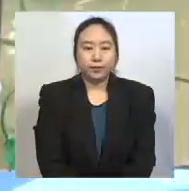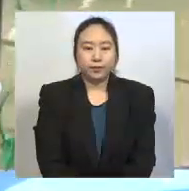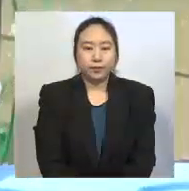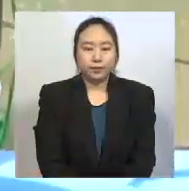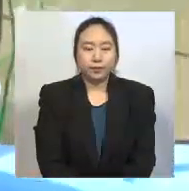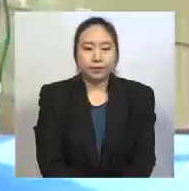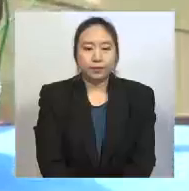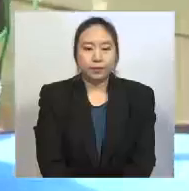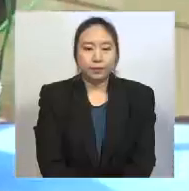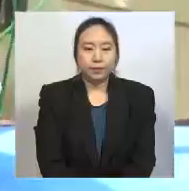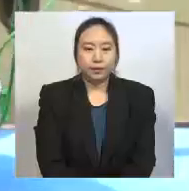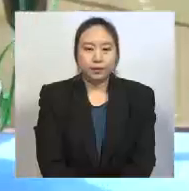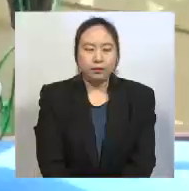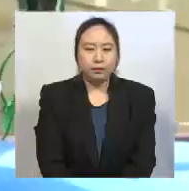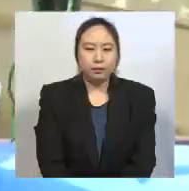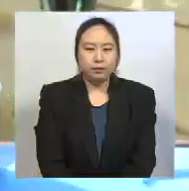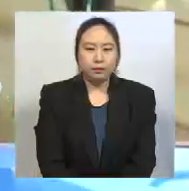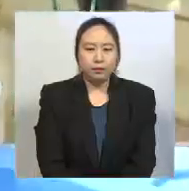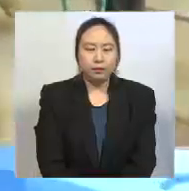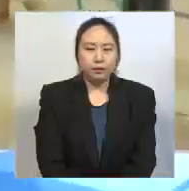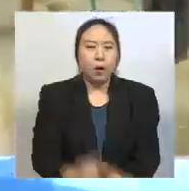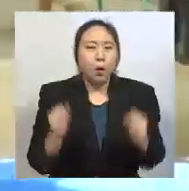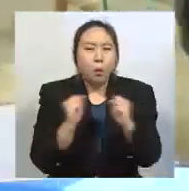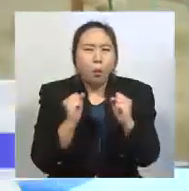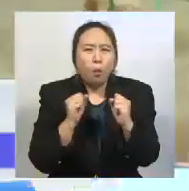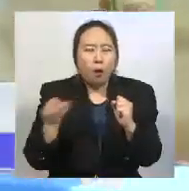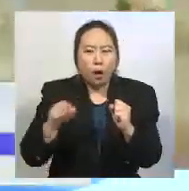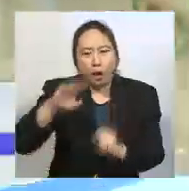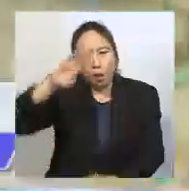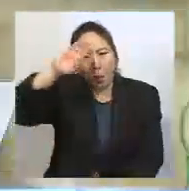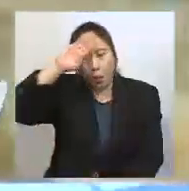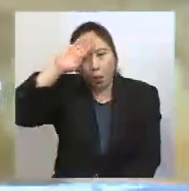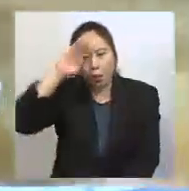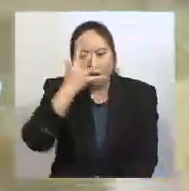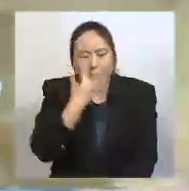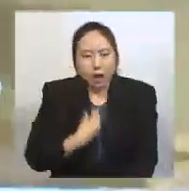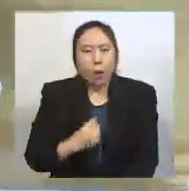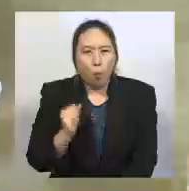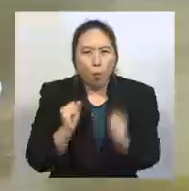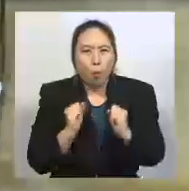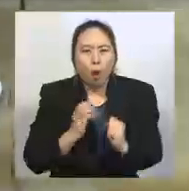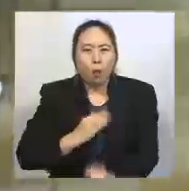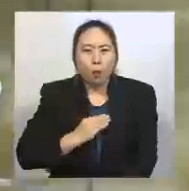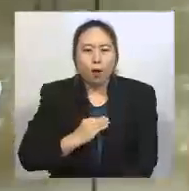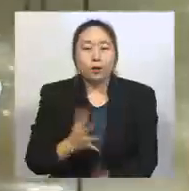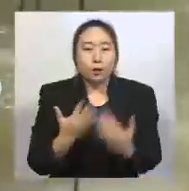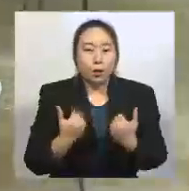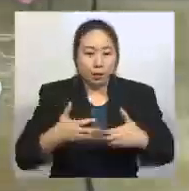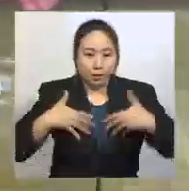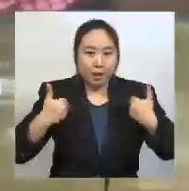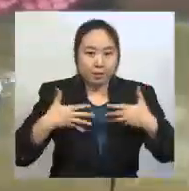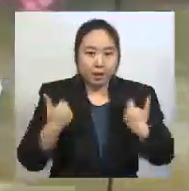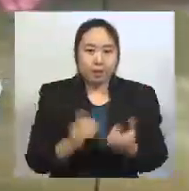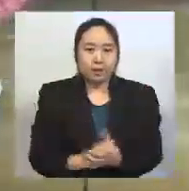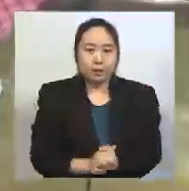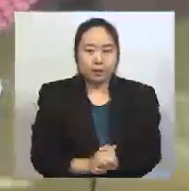นั่นญาติเป็นโรคซึมเศร้าค่ะมันขึ้นเรื่อยๆนะคิดนะ แต่ตอนนี้ล่ะคร ับ สบายใจค่ะ สบายใจค